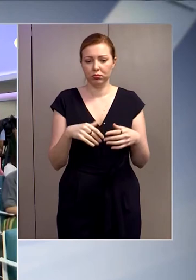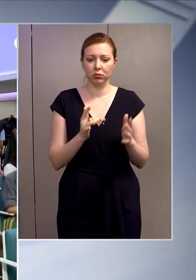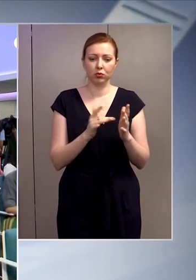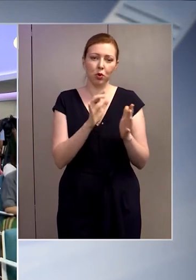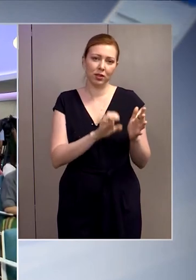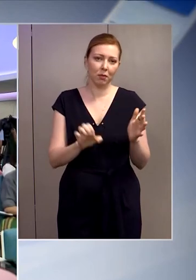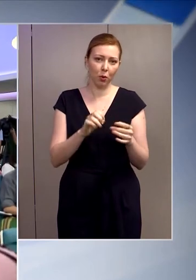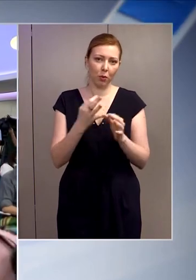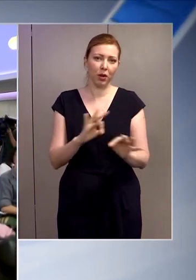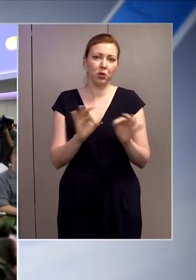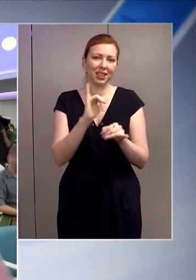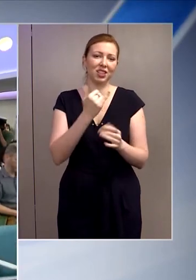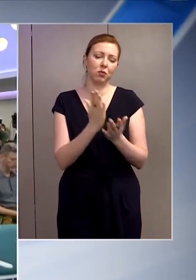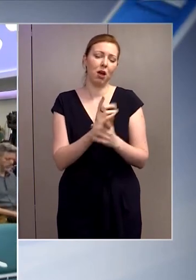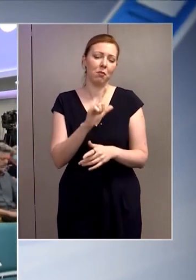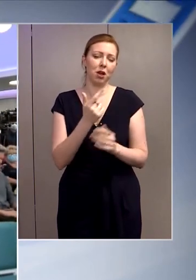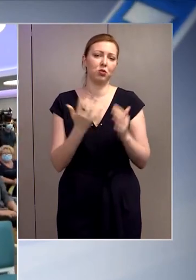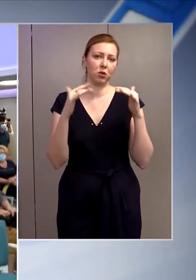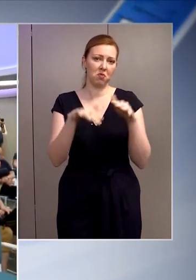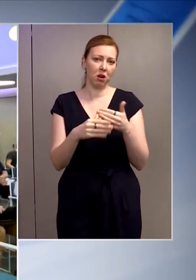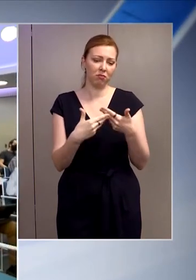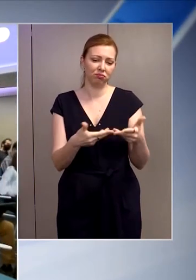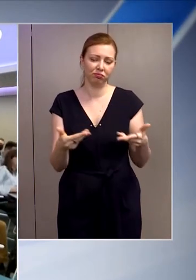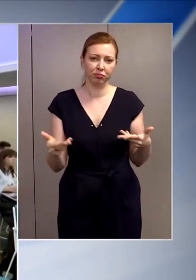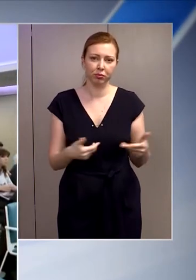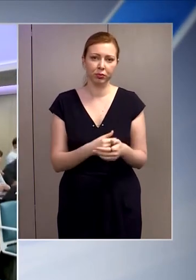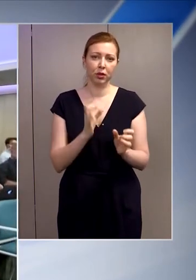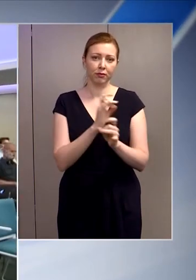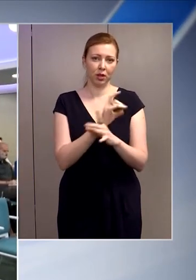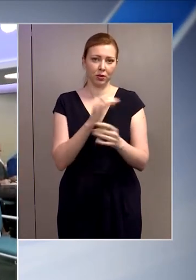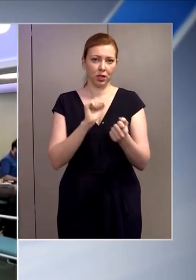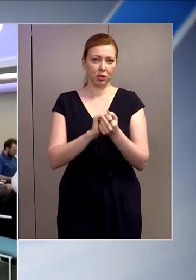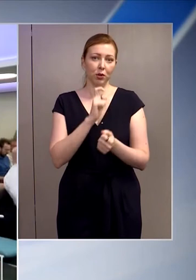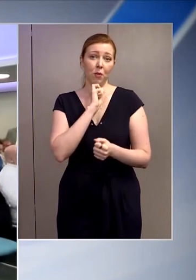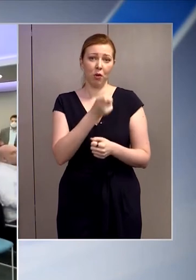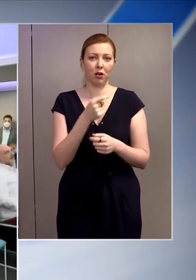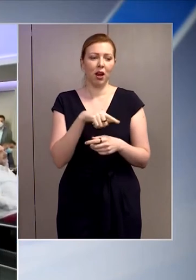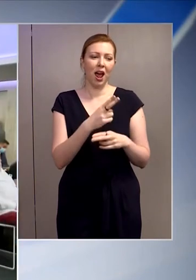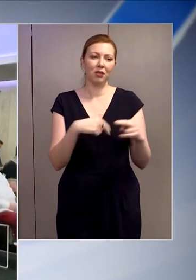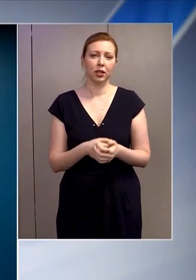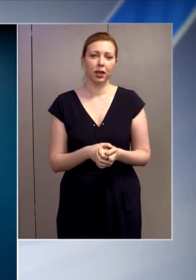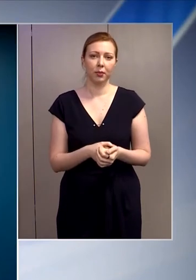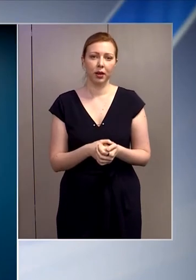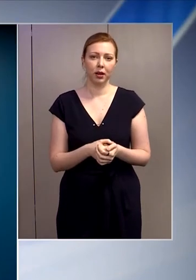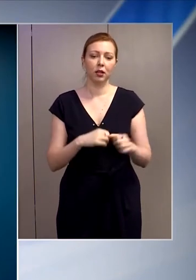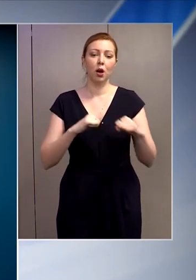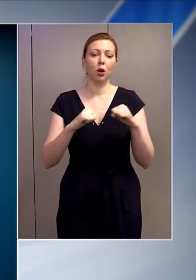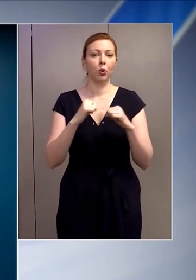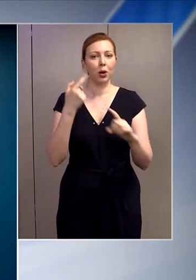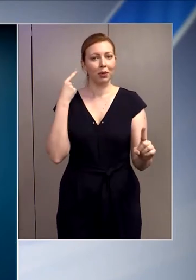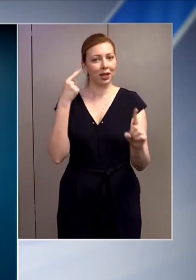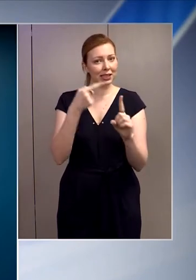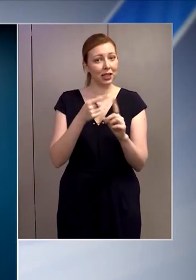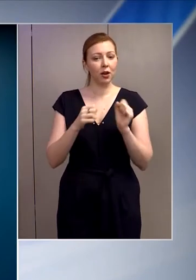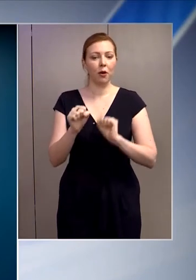10 000 milliárd forint áll rendelkezésre a járvány elleni védekezésre, valamint gazdaságvédelmi intézkedésekre. A kormány célja az az, hogy